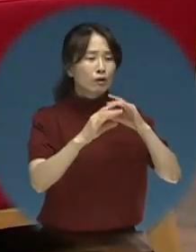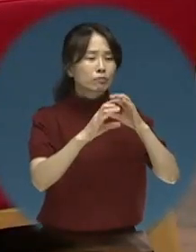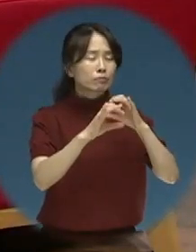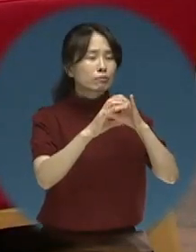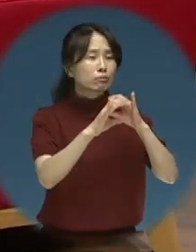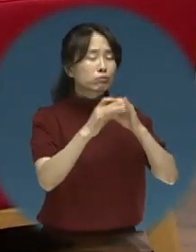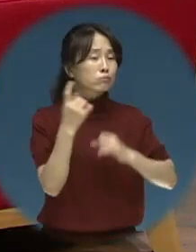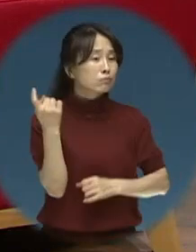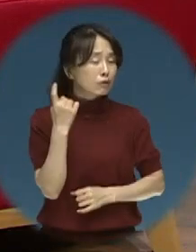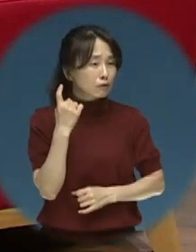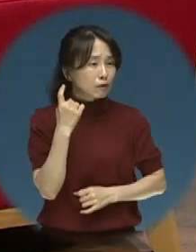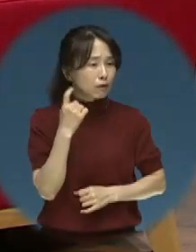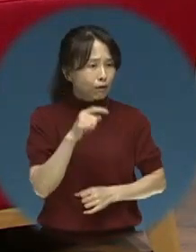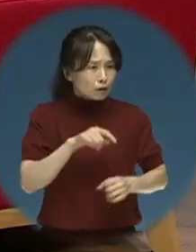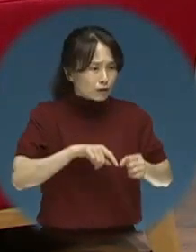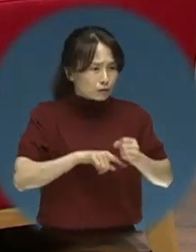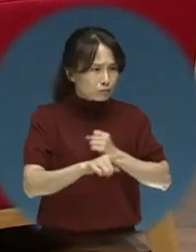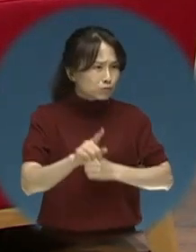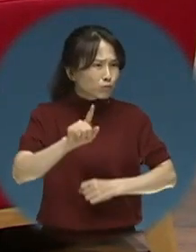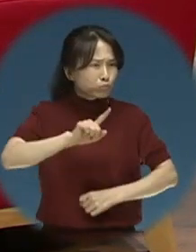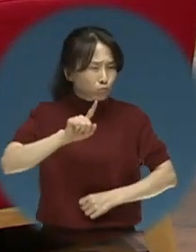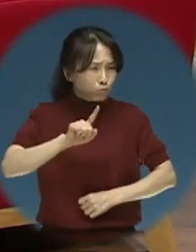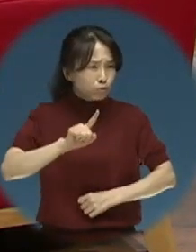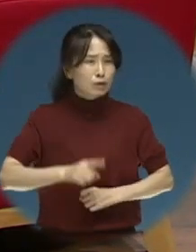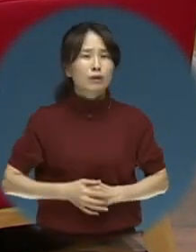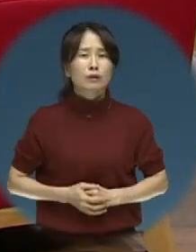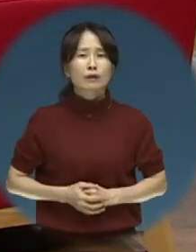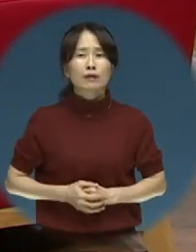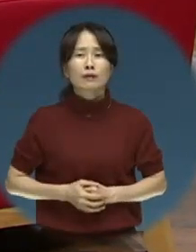네. 이게 정말. 무슨 소리입니까?